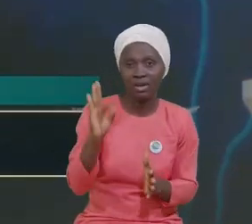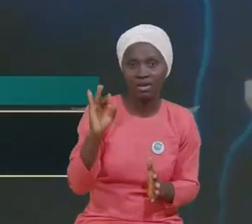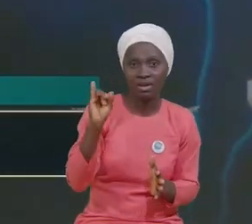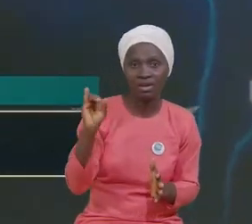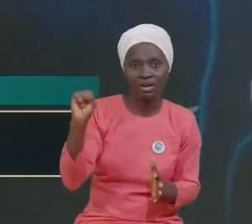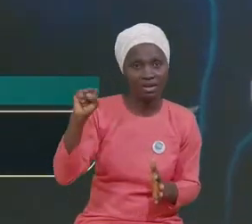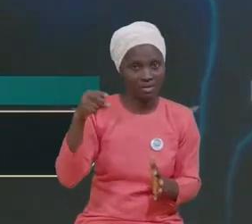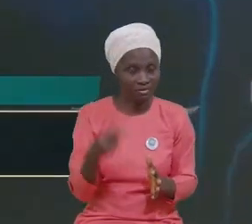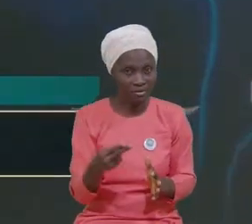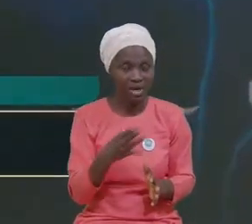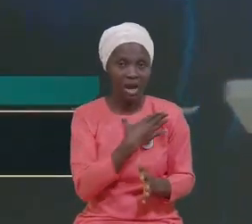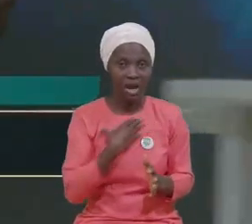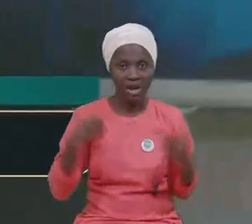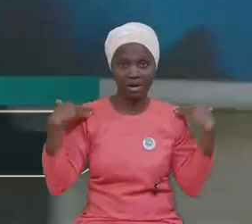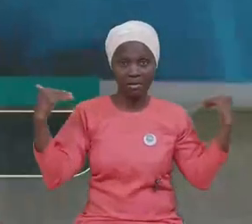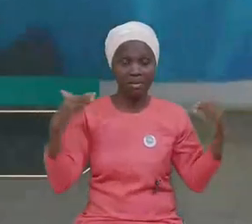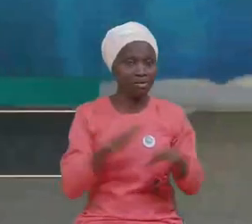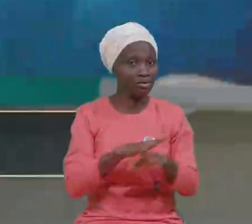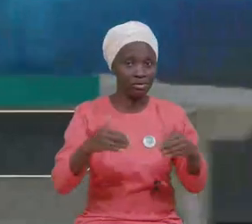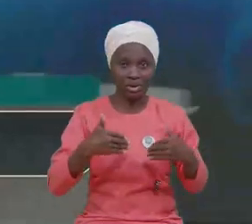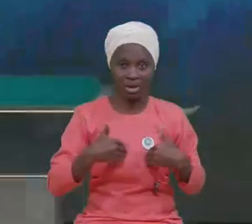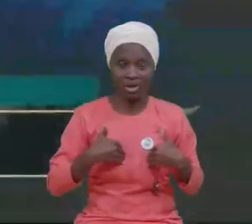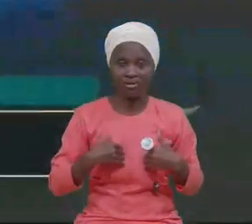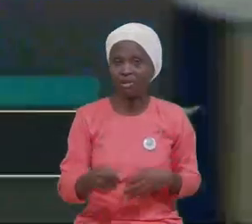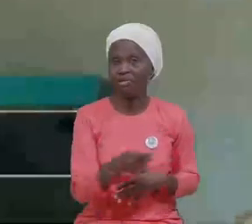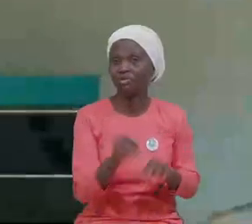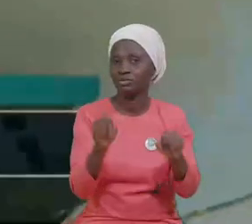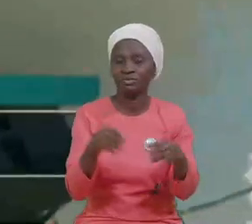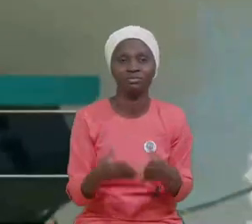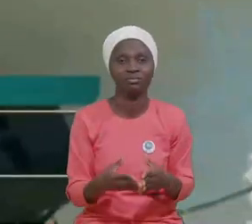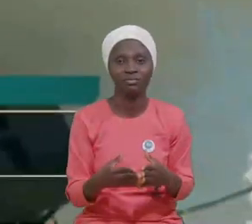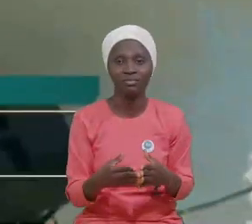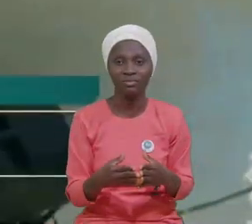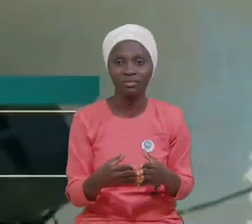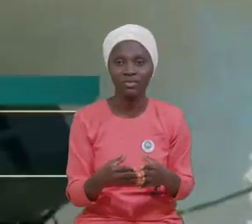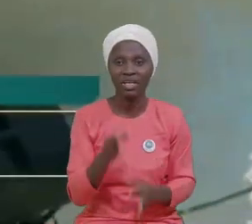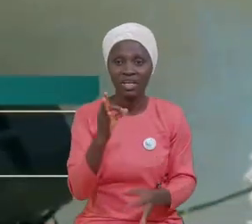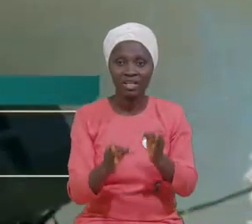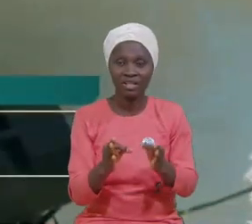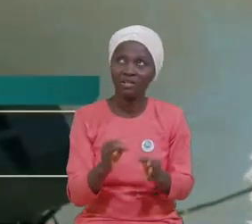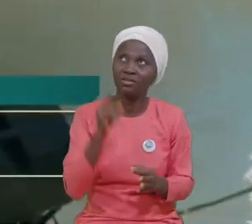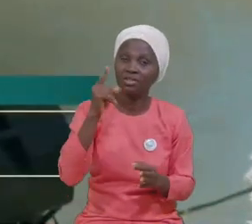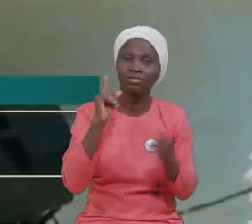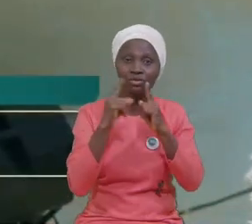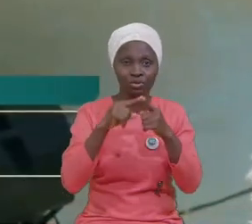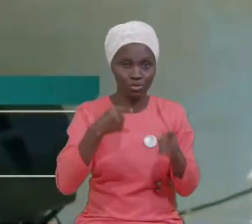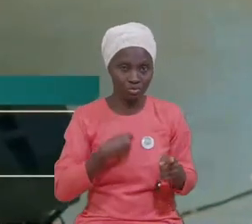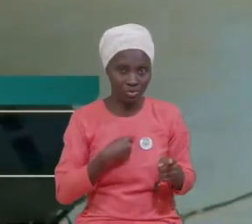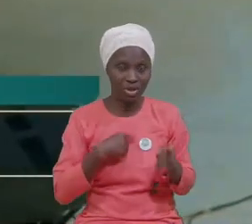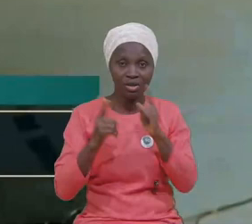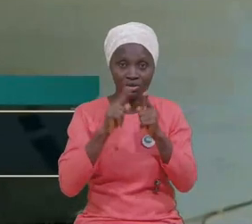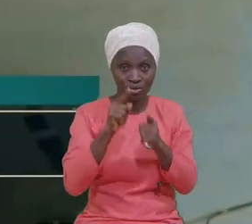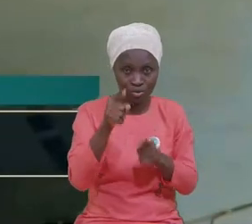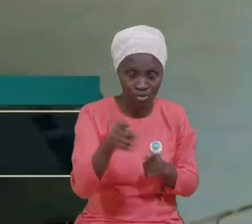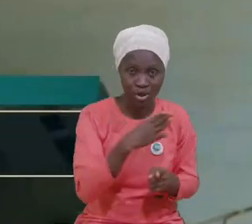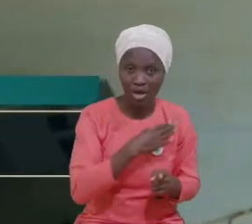et l'oiseau n'ont pas les mêmes capacités. S'il me parle, s'il te parle,